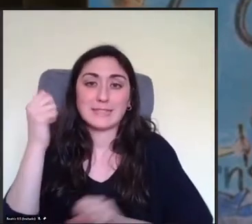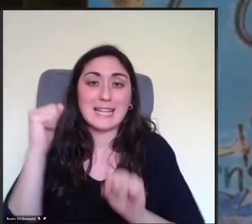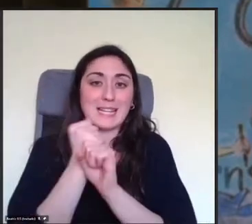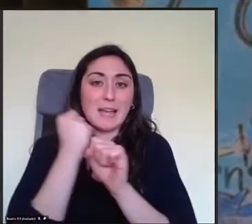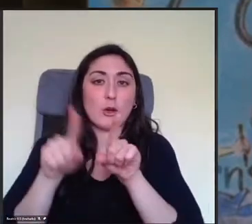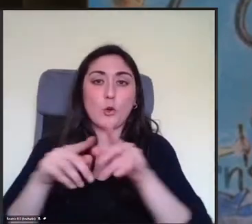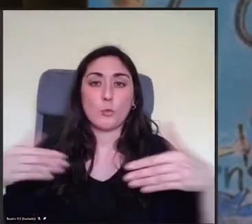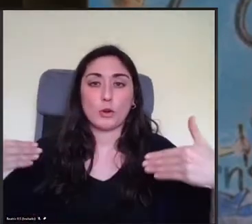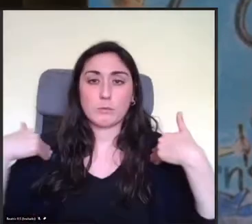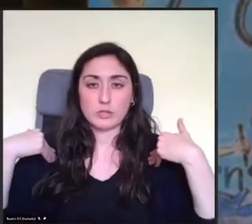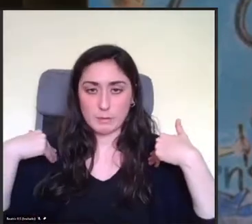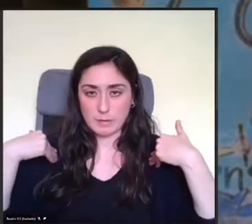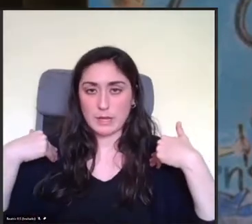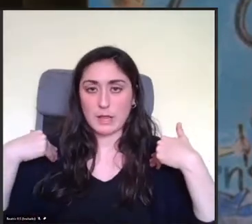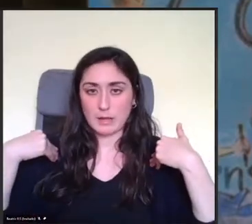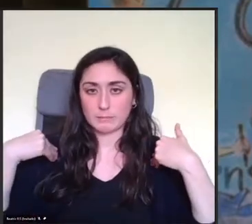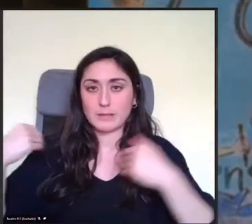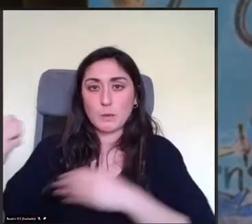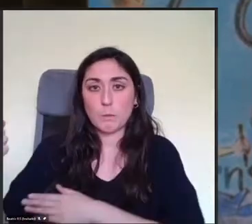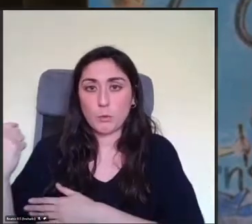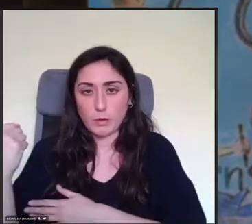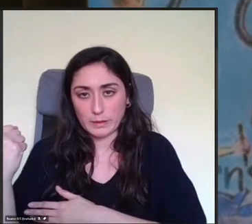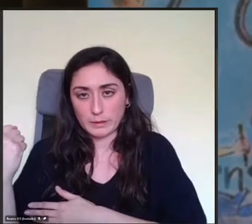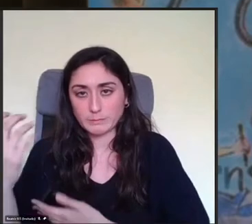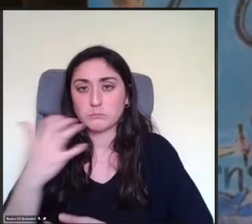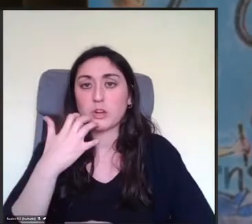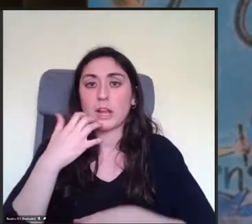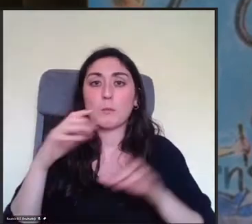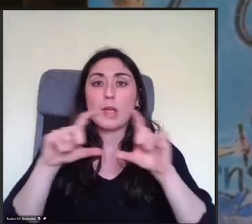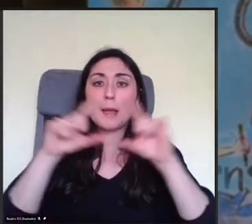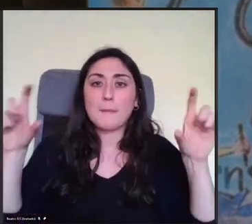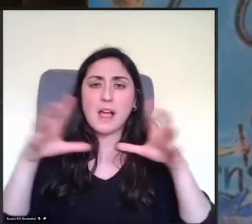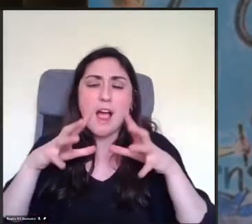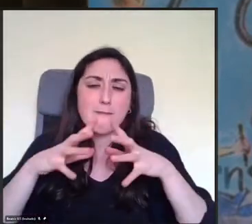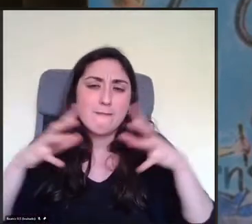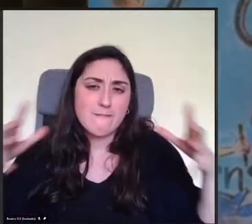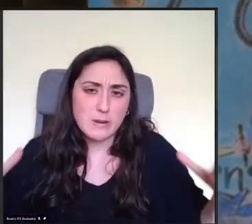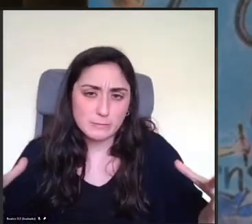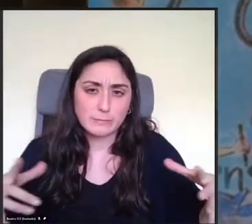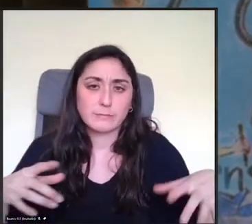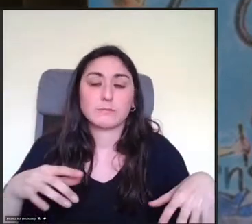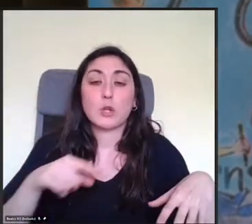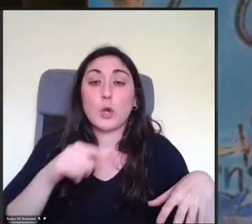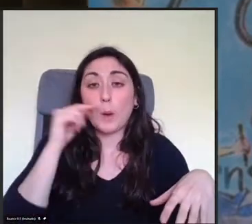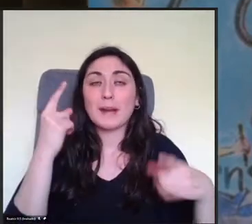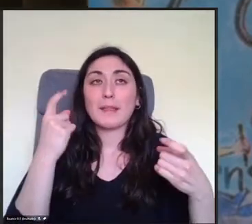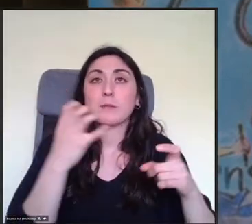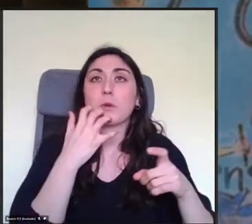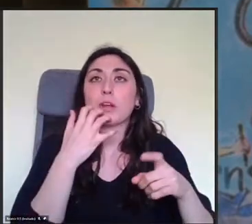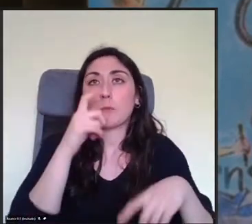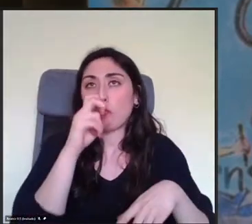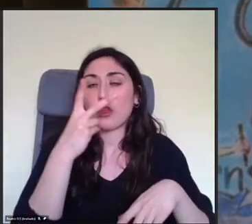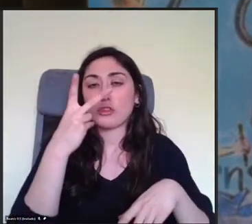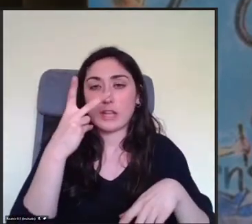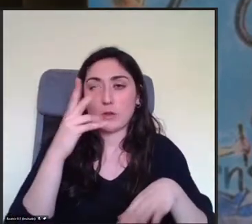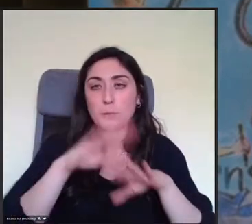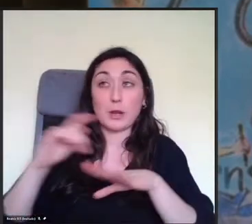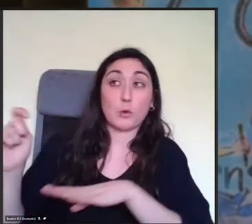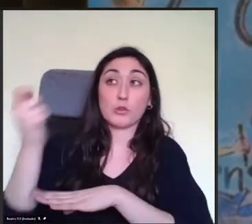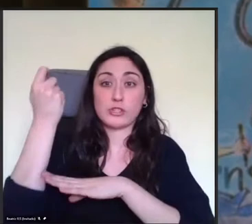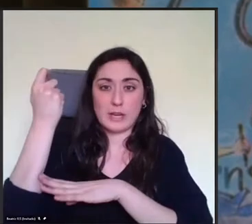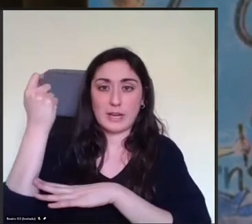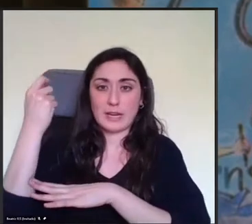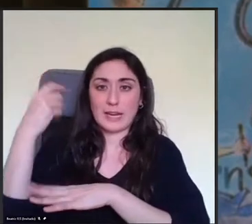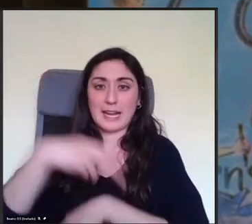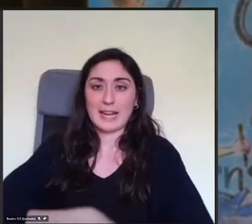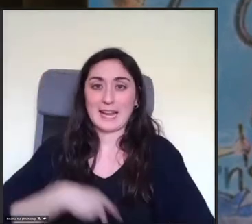cas d'una empresa multinacional que un home necessitava aproximadament 2 anys per assolir un càrrec de la